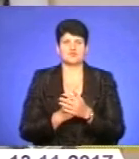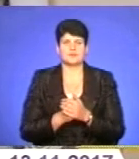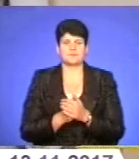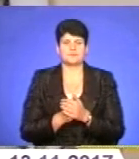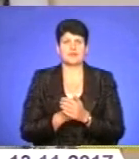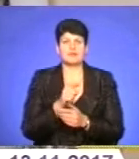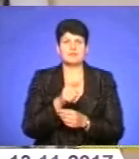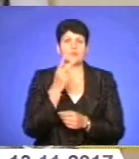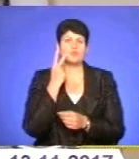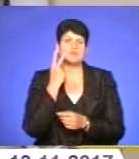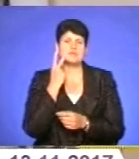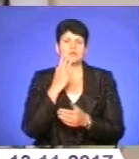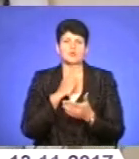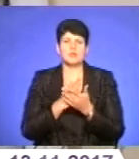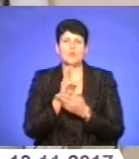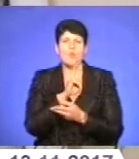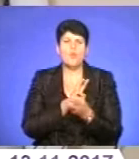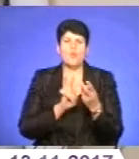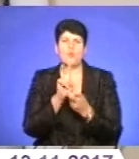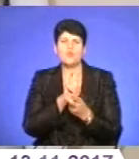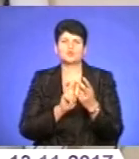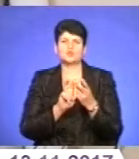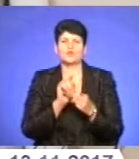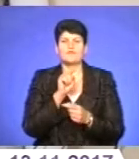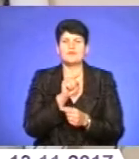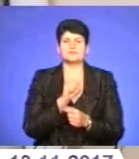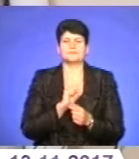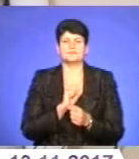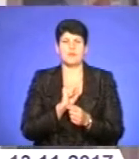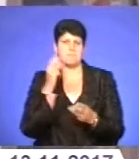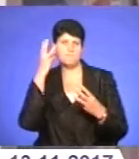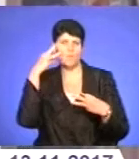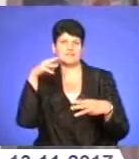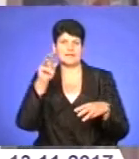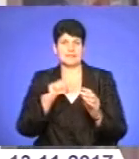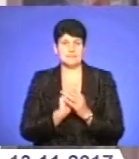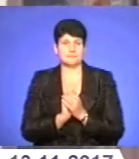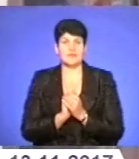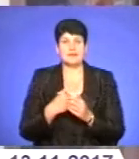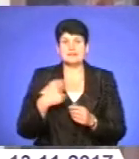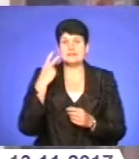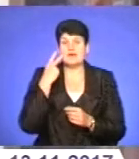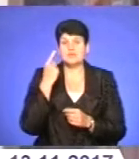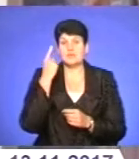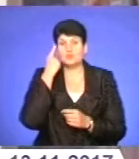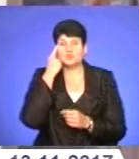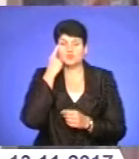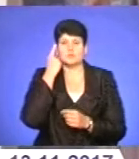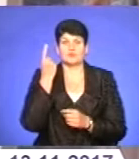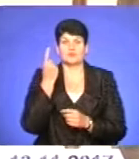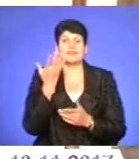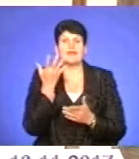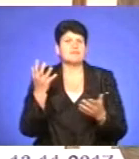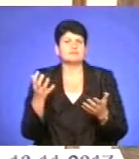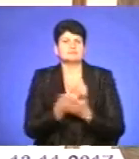Він постійно перебуває в пошуку. Він модерніст. Я завжди думаю, де він